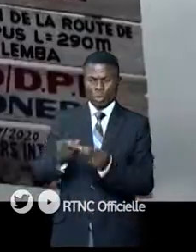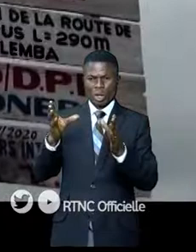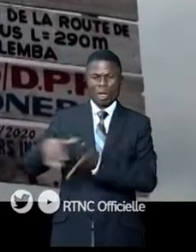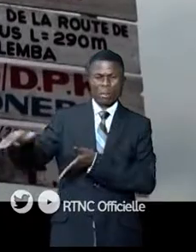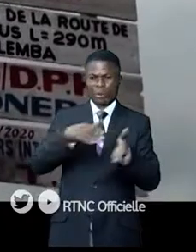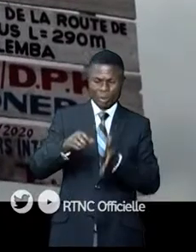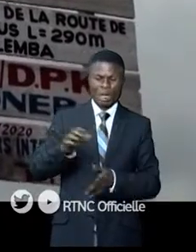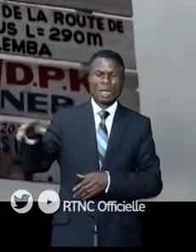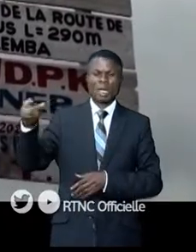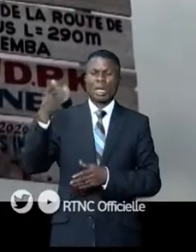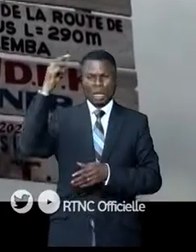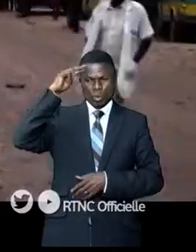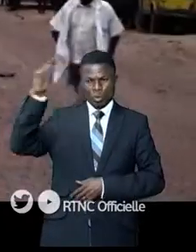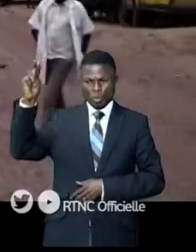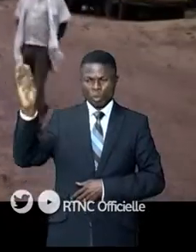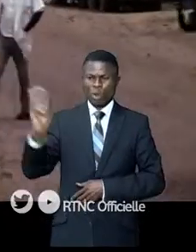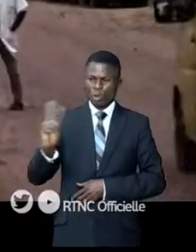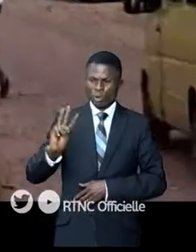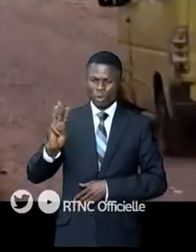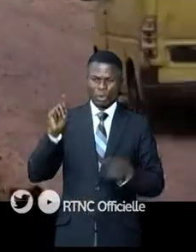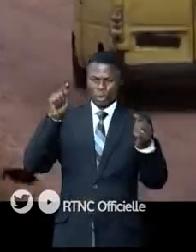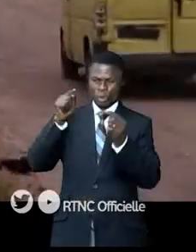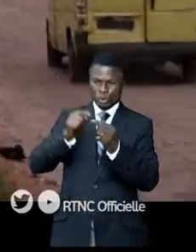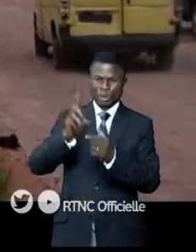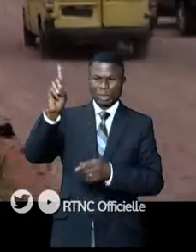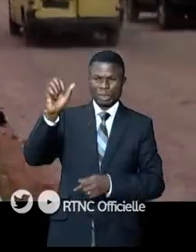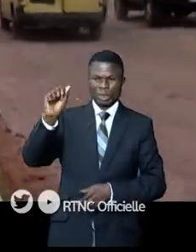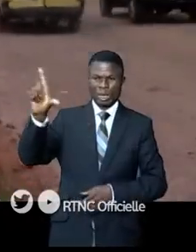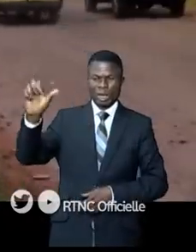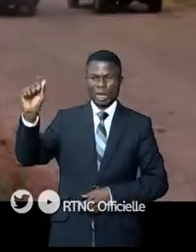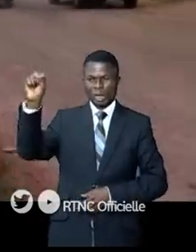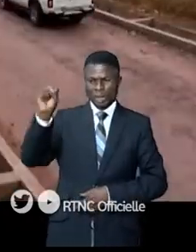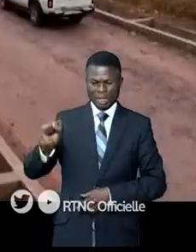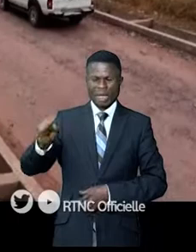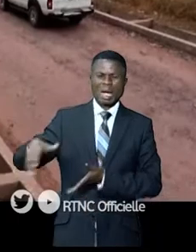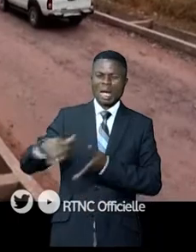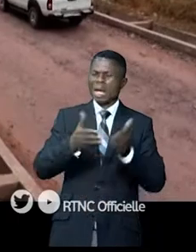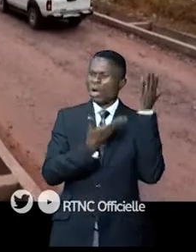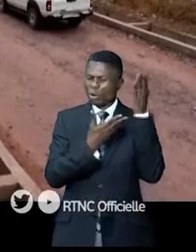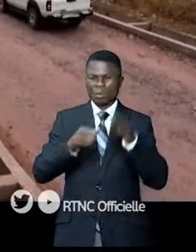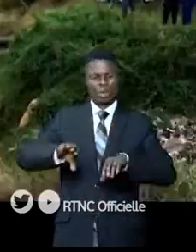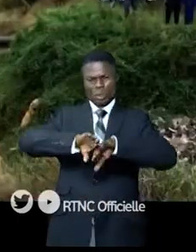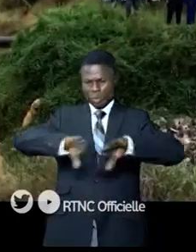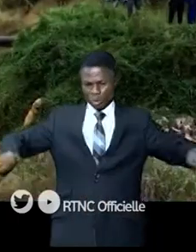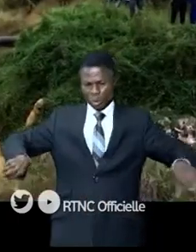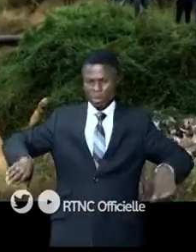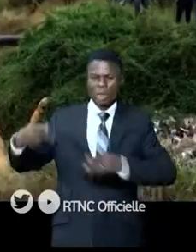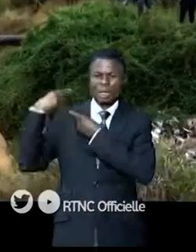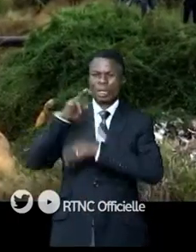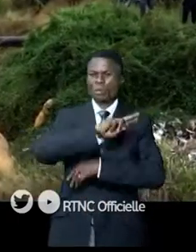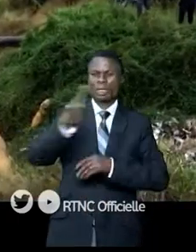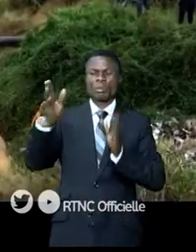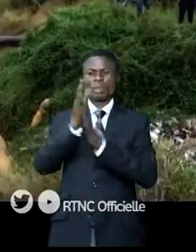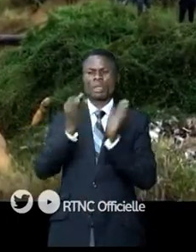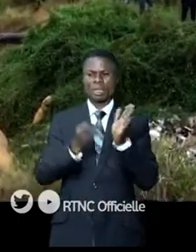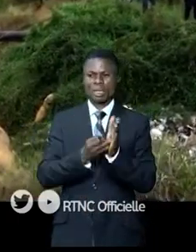route Bypass, jusqu'à hauteur de l'arrêt d'Alas, où cette route capitale est coupée en deux depuis 2017 par